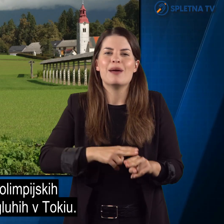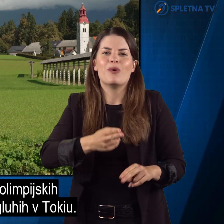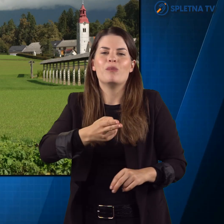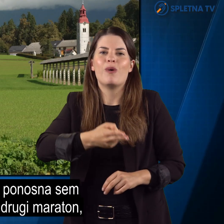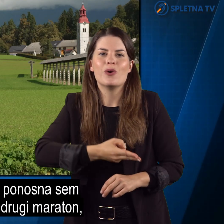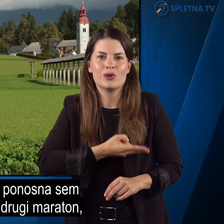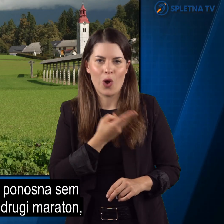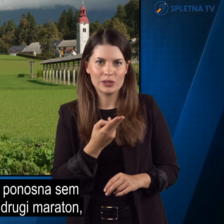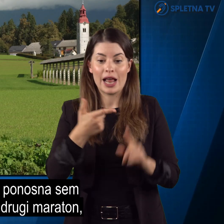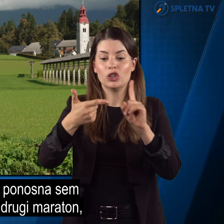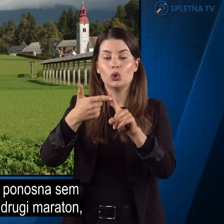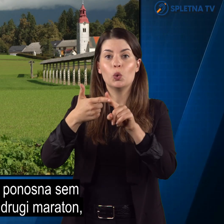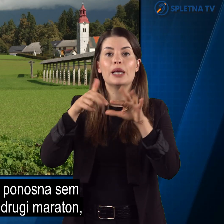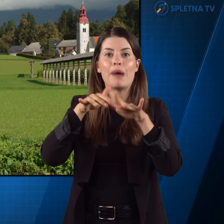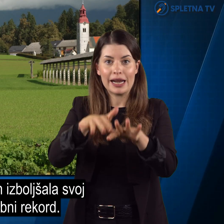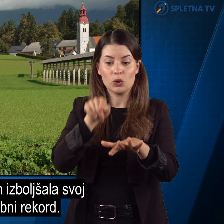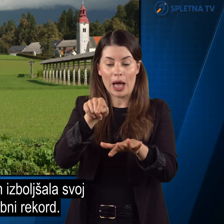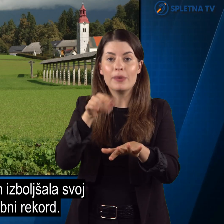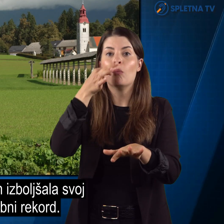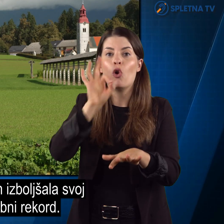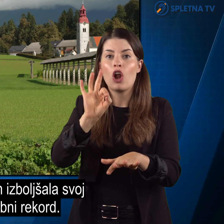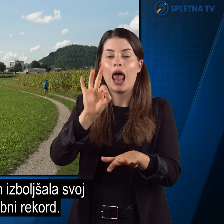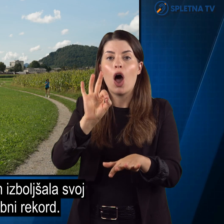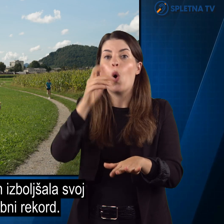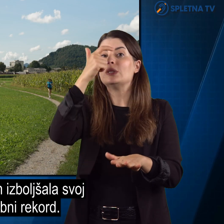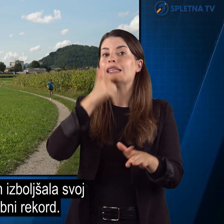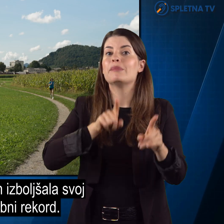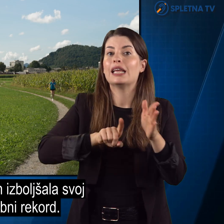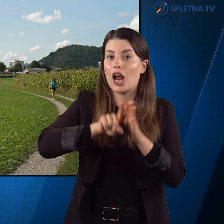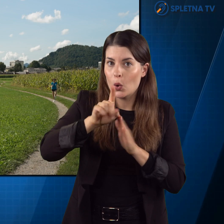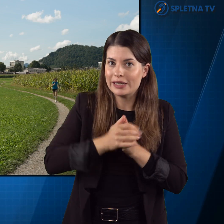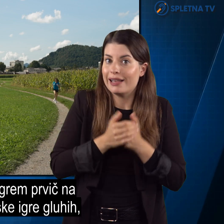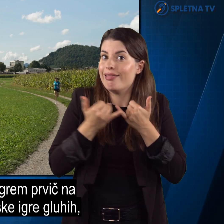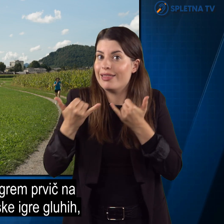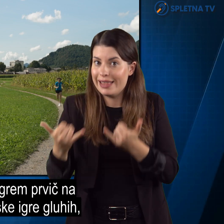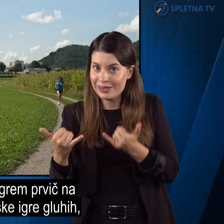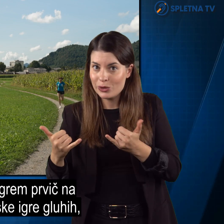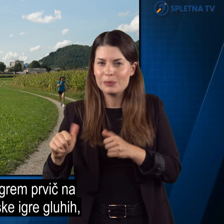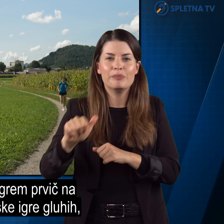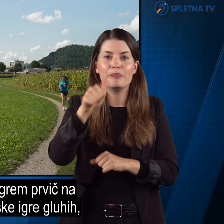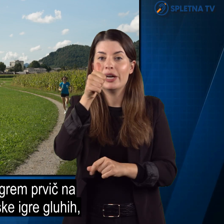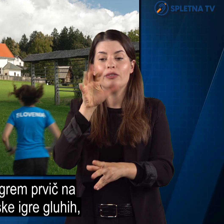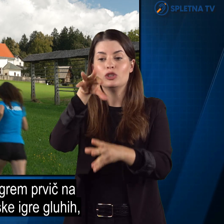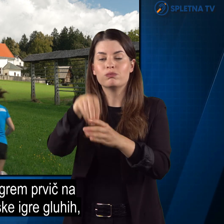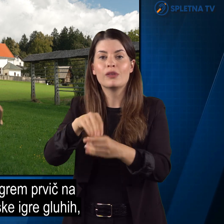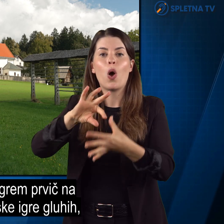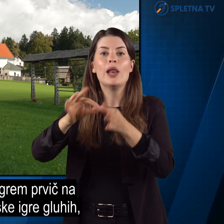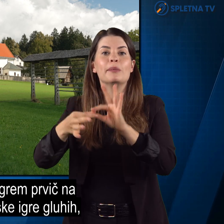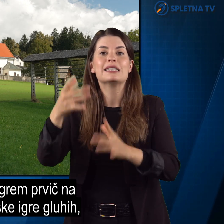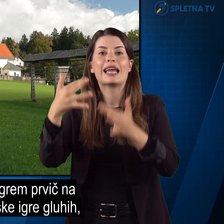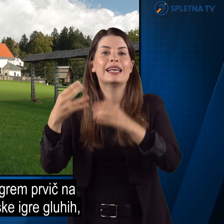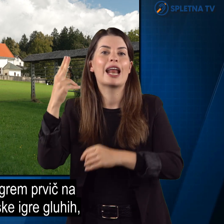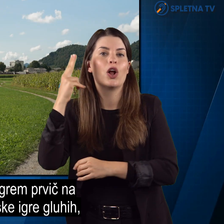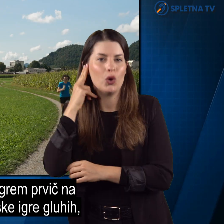ponosna sem na svoj drugi maraton, ki sem izvršala svoj osebni rekord. Letos grem prvič na